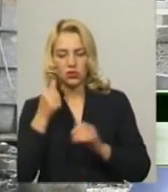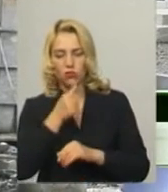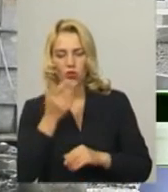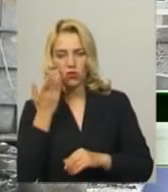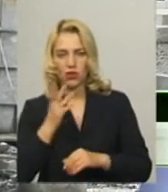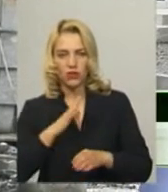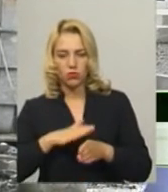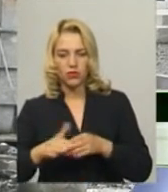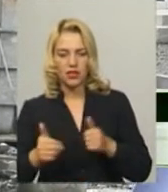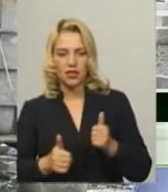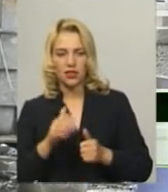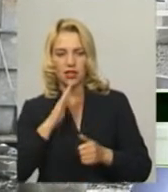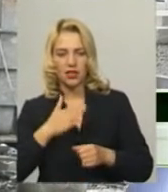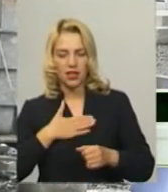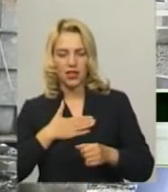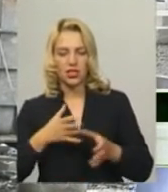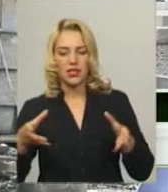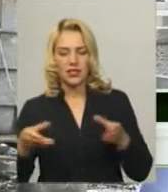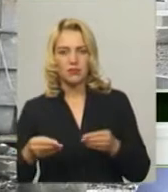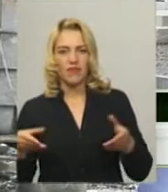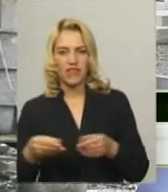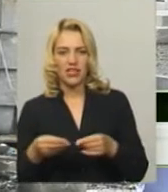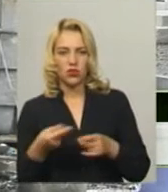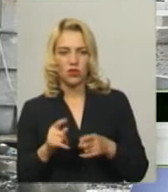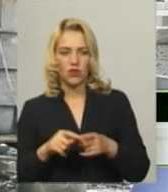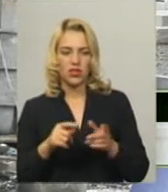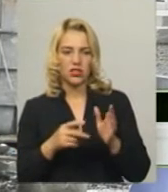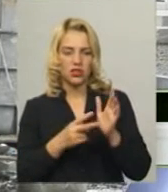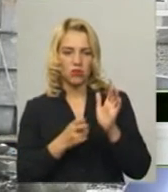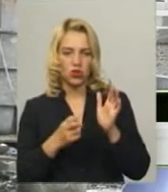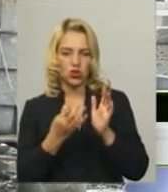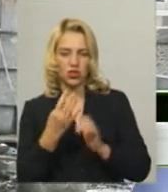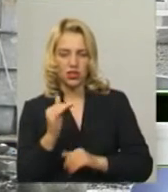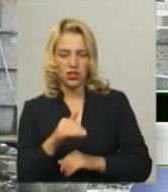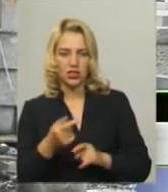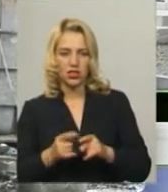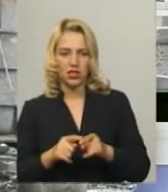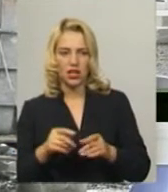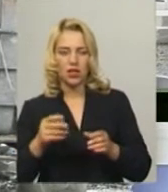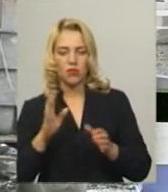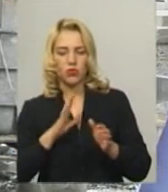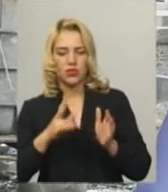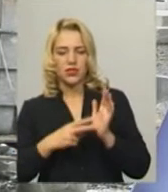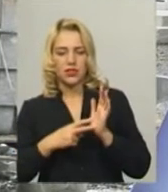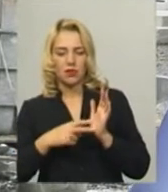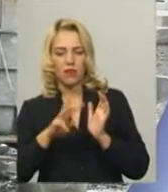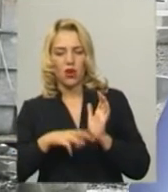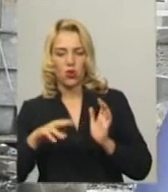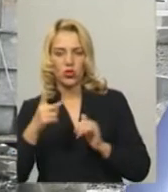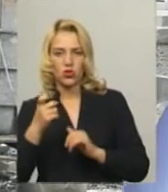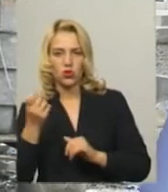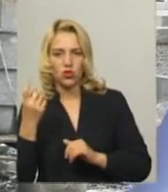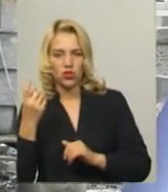коли відбувся тендер, наша частка в співфінансуванні була 714 тисяч. Даний об'єкт вартував 7 мільйонів 140 тисяч гривень.